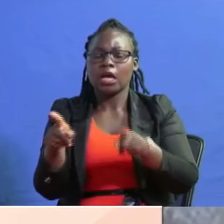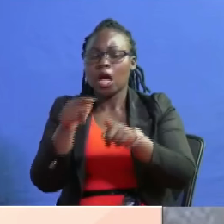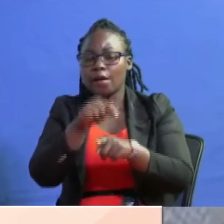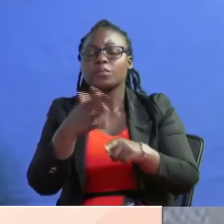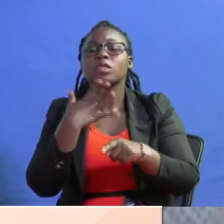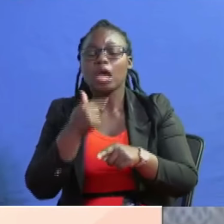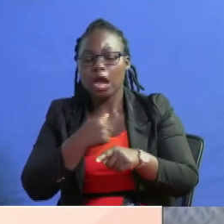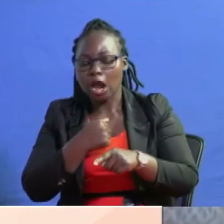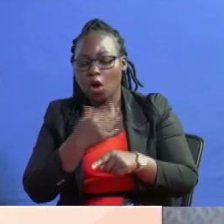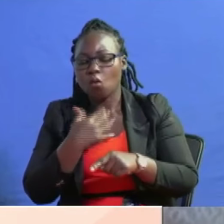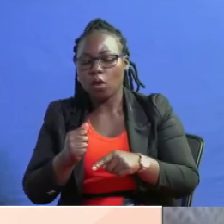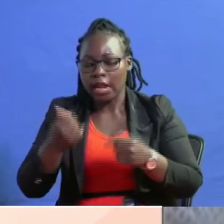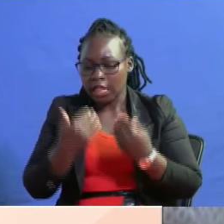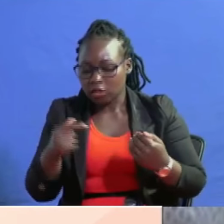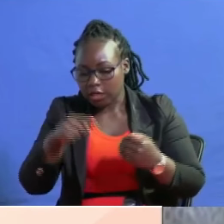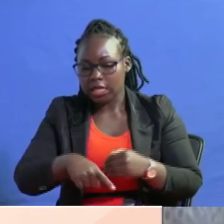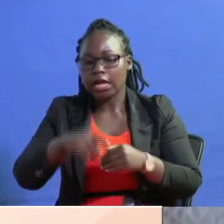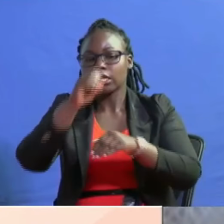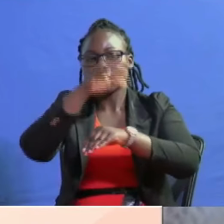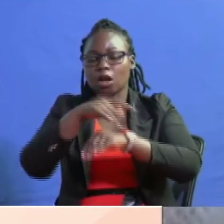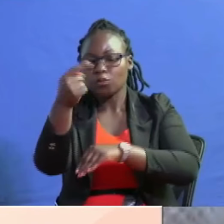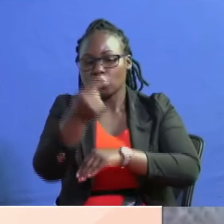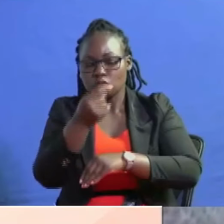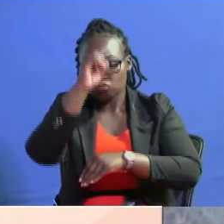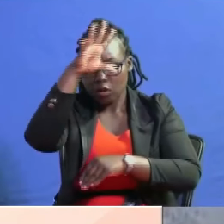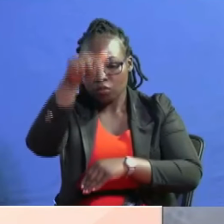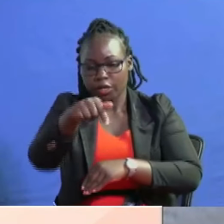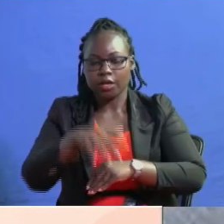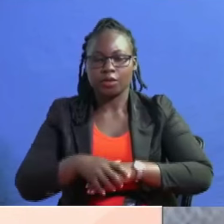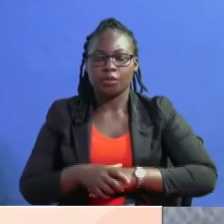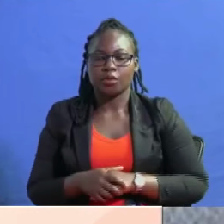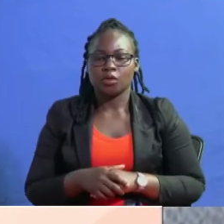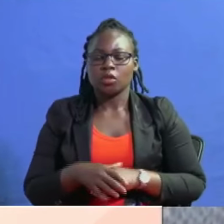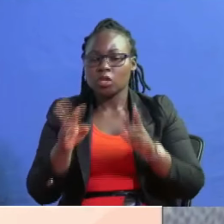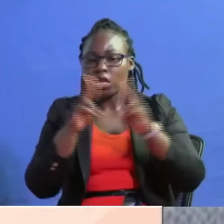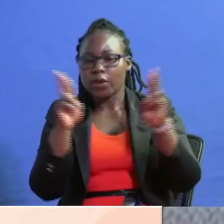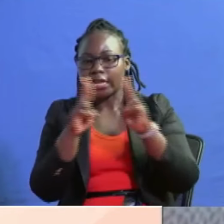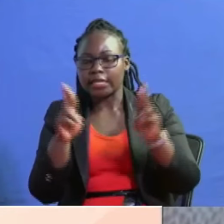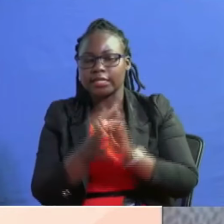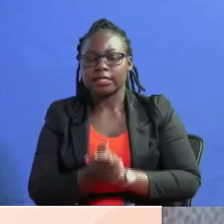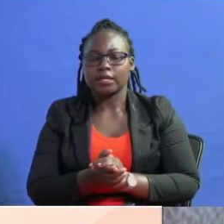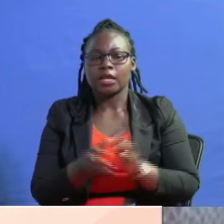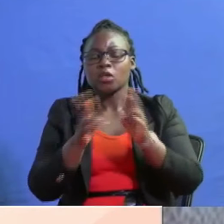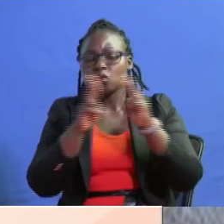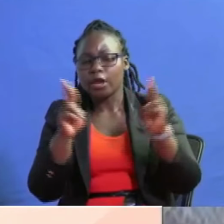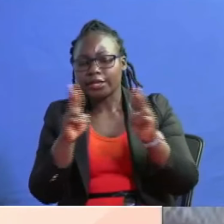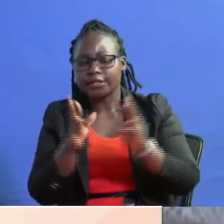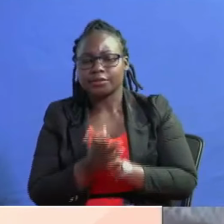nataka vijana wa hapa Kiambu muwe mstari ya mbele. Mko tayari? Mko tayari? Tuko